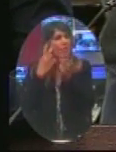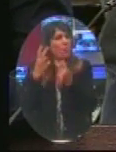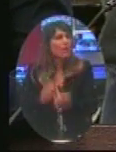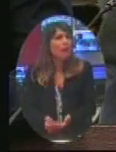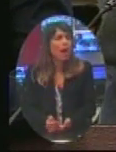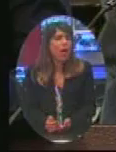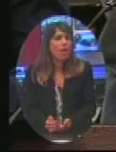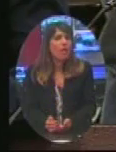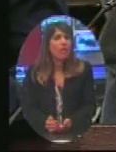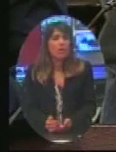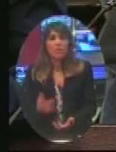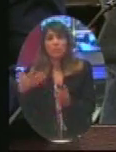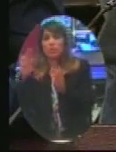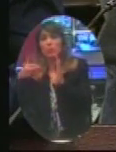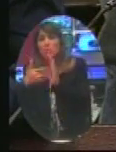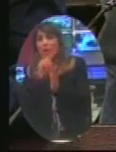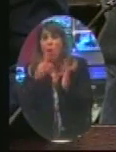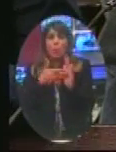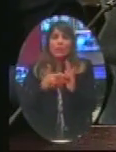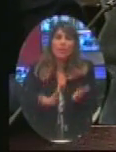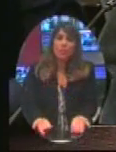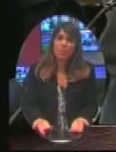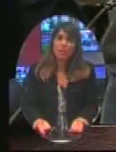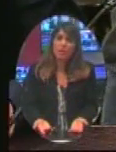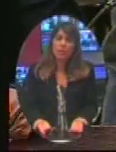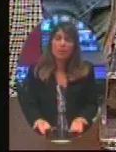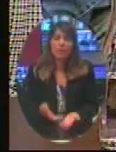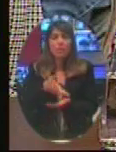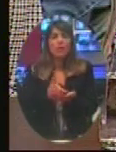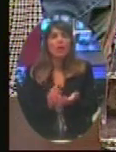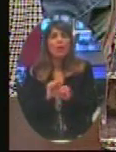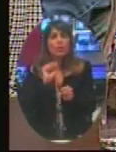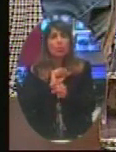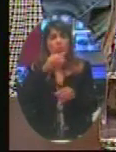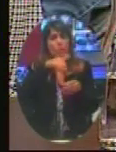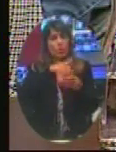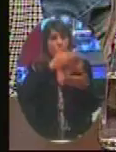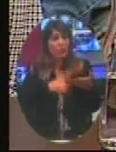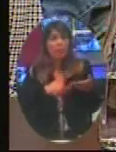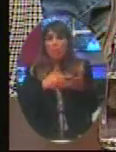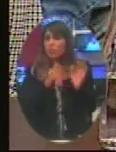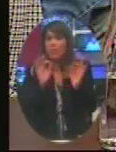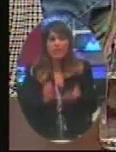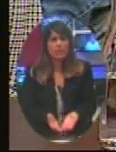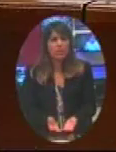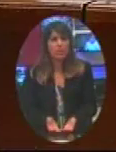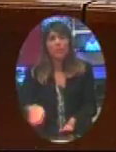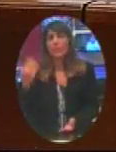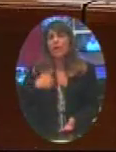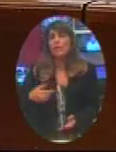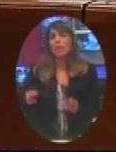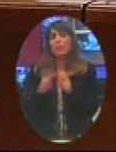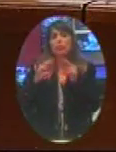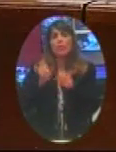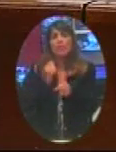שלא נבדק בה, לפחות חלק מהתלונות שנמצא שם. הייתה לי פגישת עבודה עם איזה שר שאני לא רוצה לומר את שמו.